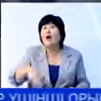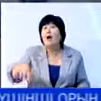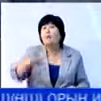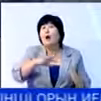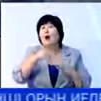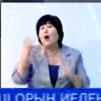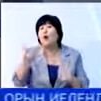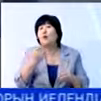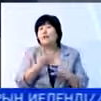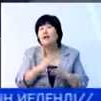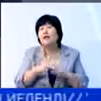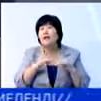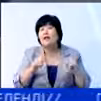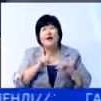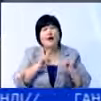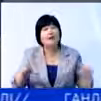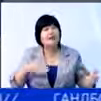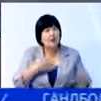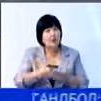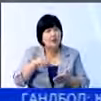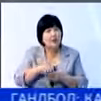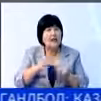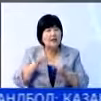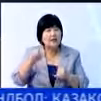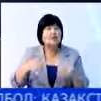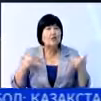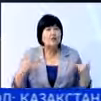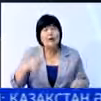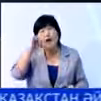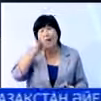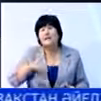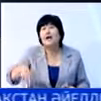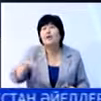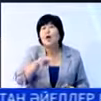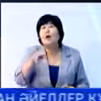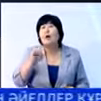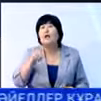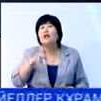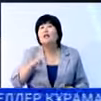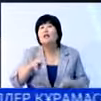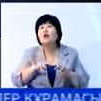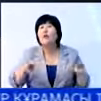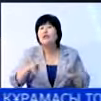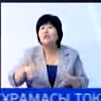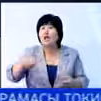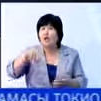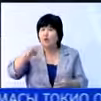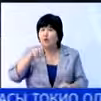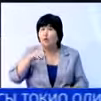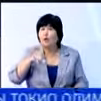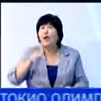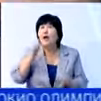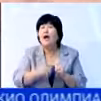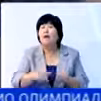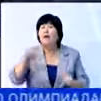ауыл шаруашылық саласының дамуына айрықша үлесін қосқан жерлесіміз бүгінде Қазақстан Республикасы парламенті мәжілісінің депутаты. Десе де әр